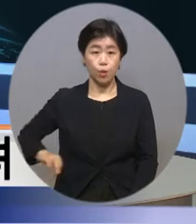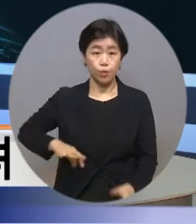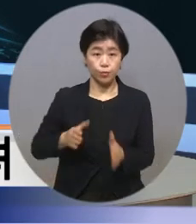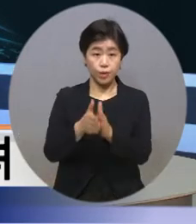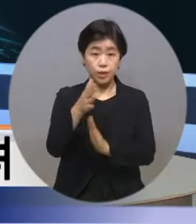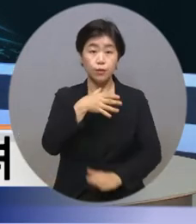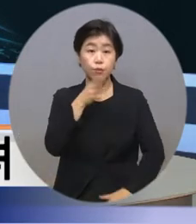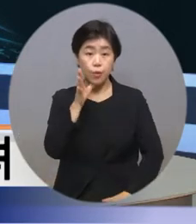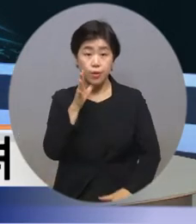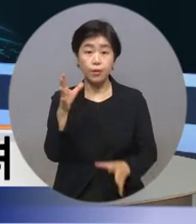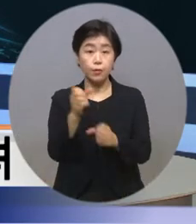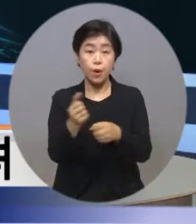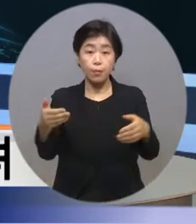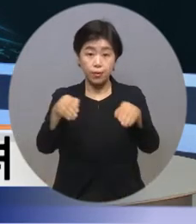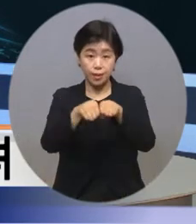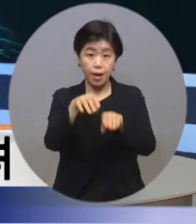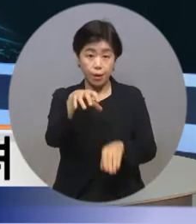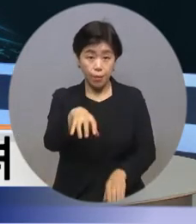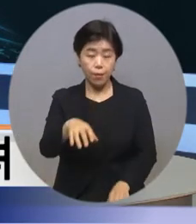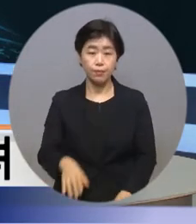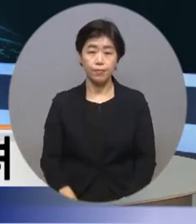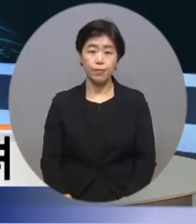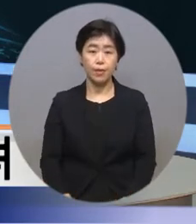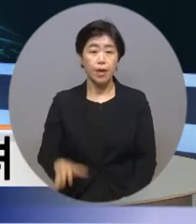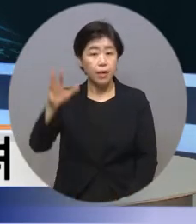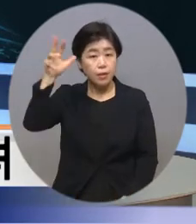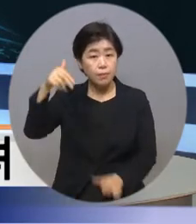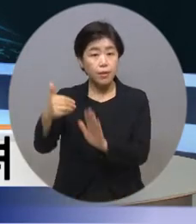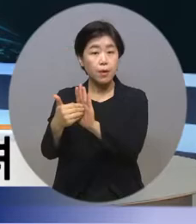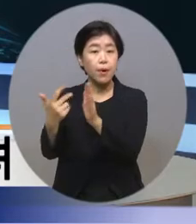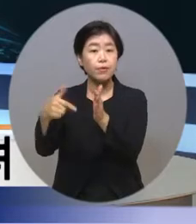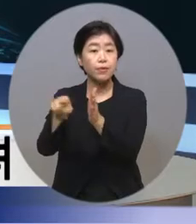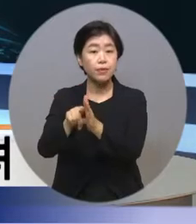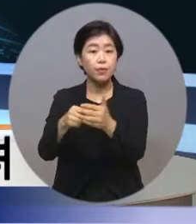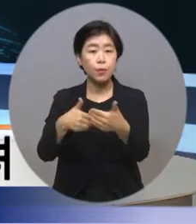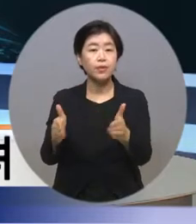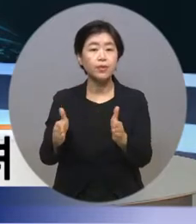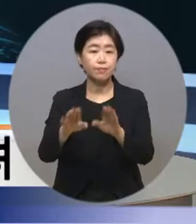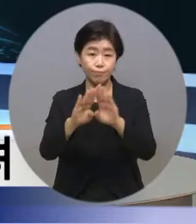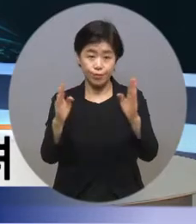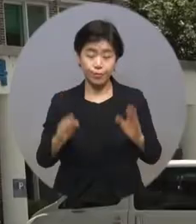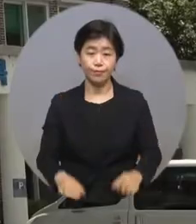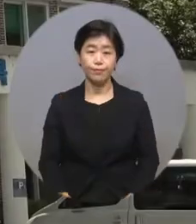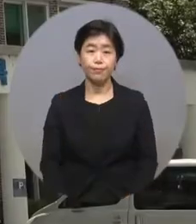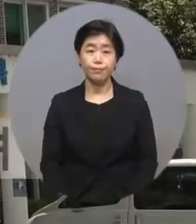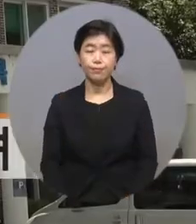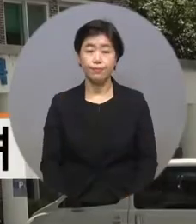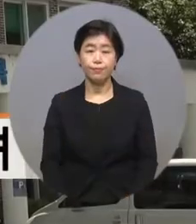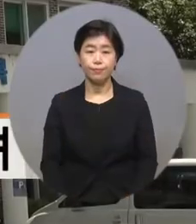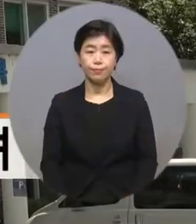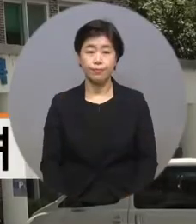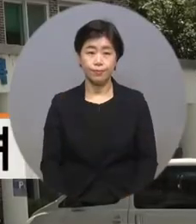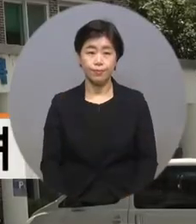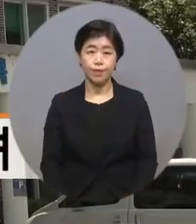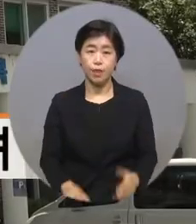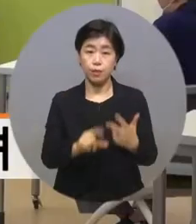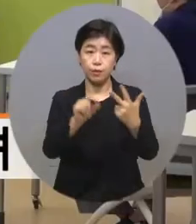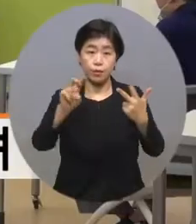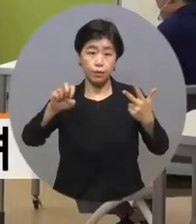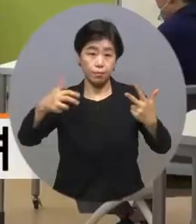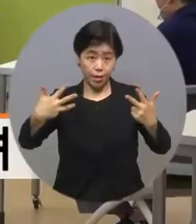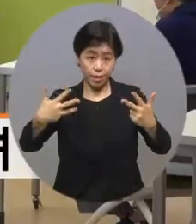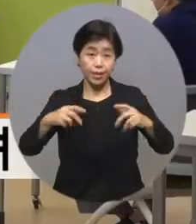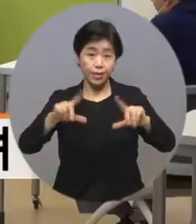원주시의 노인종합복지관에서 치매를 예방하기 위한 시간이 마련됐습니다. 지난달 28일